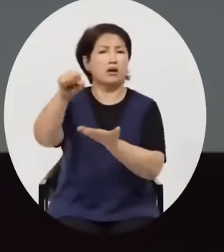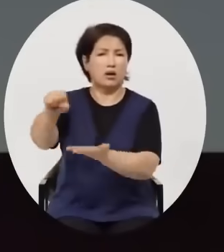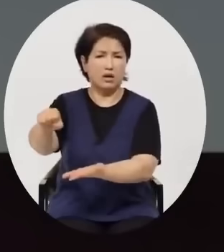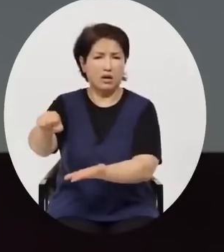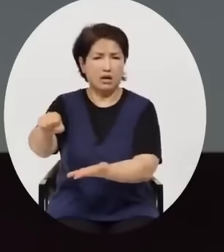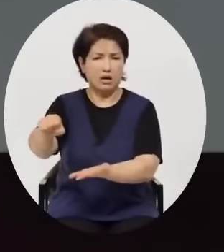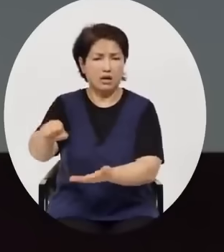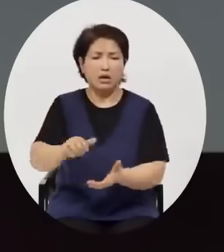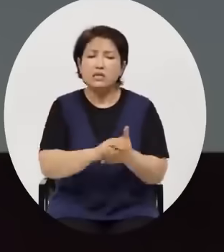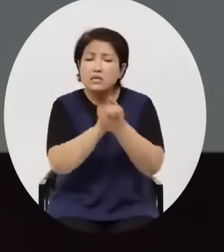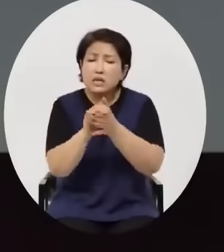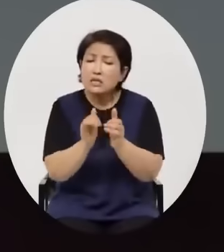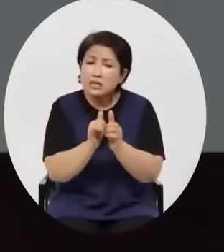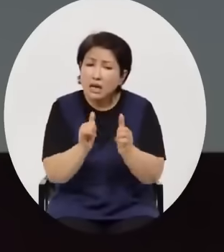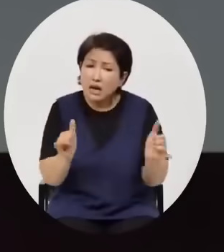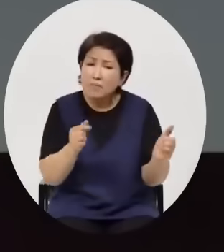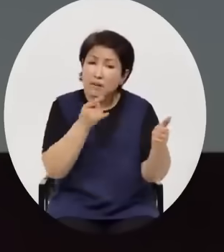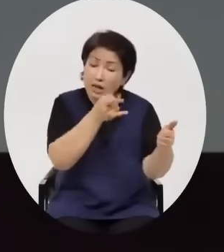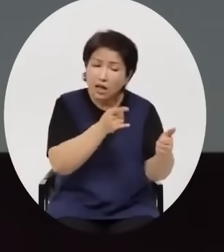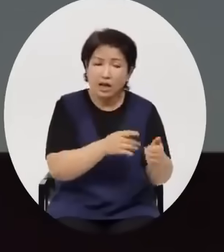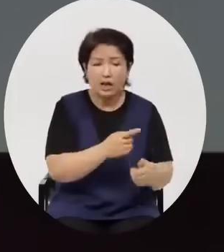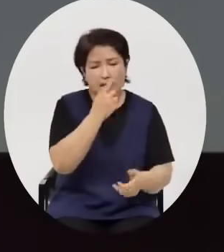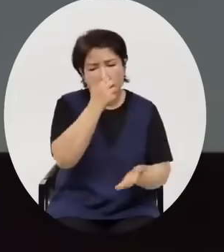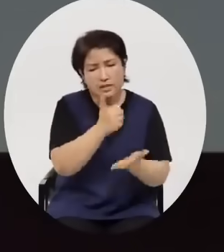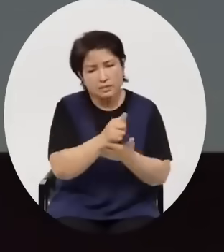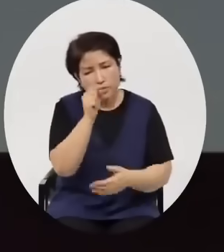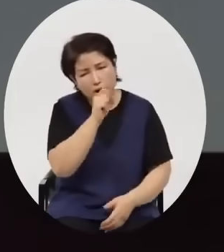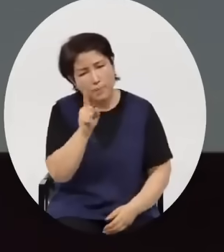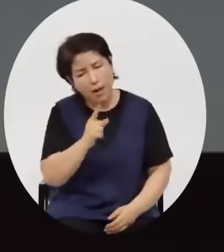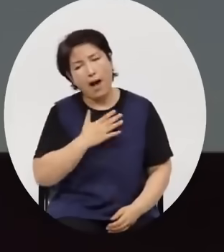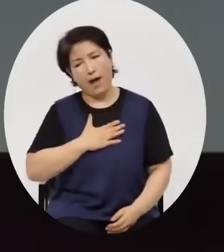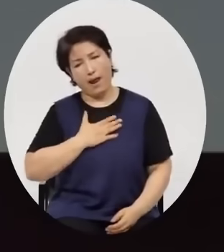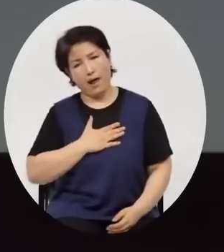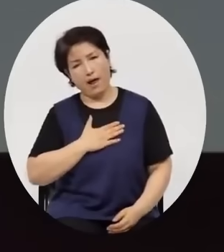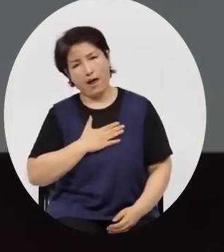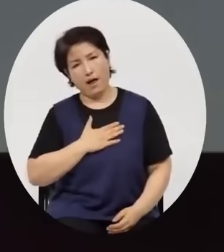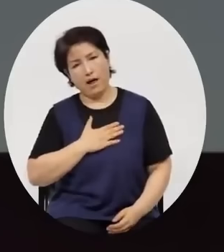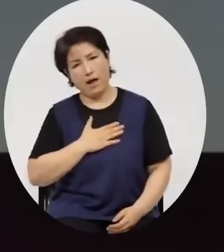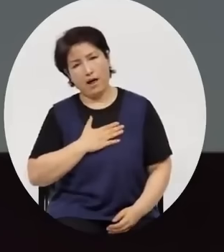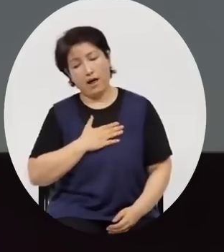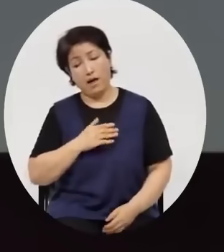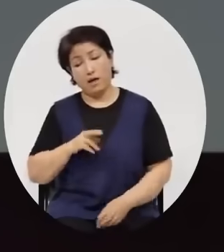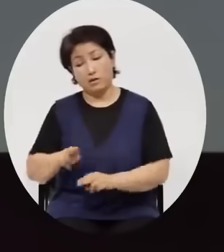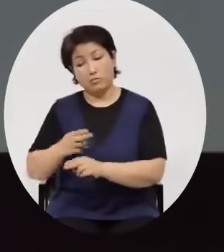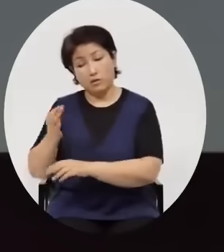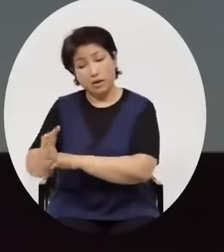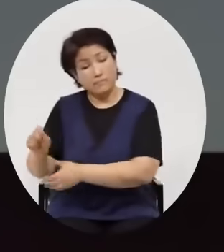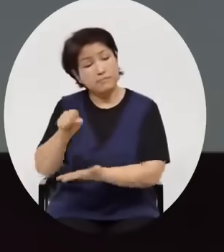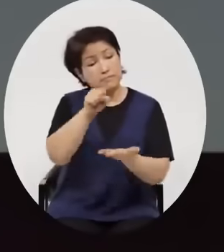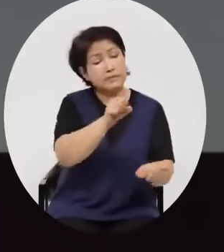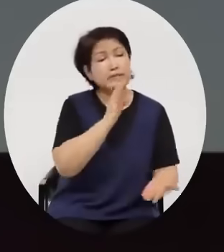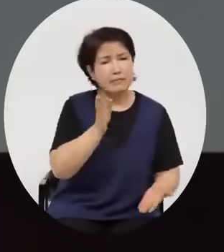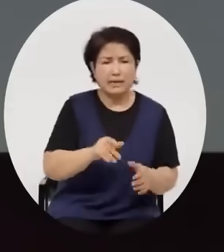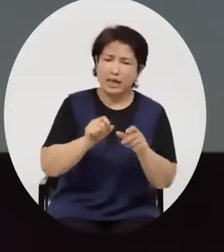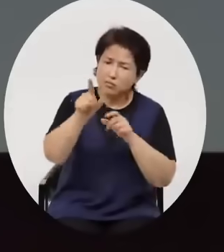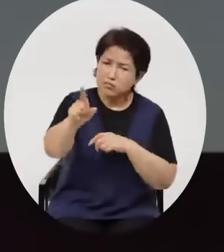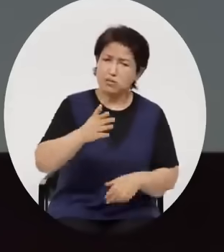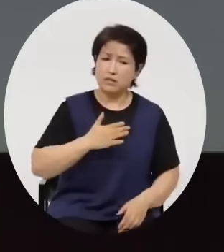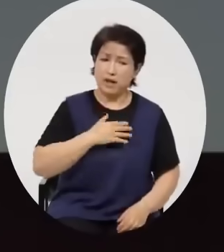어쩌다가 우리가 아주 친하면, 아이고, 스님 뭐 좋아하신다 이런 경우가 있지만 대부분 다 자기 좋아하는 것 사가요.